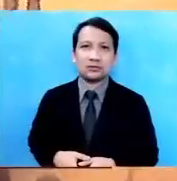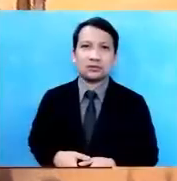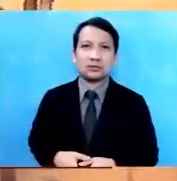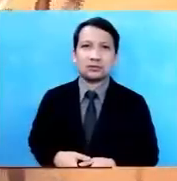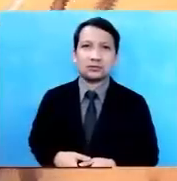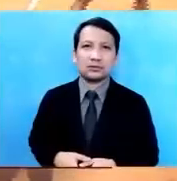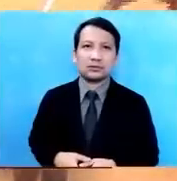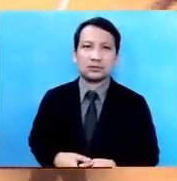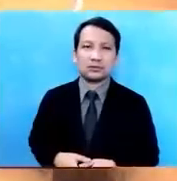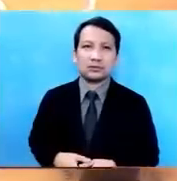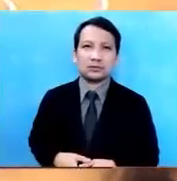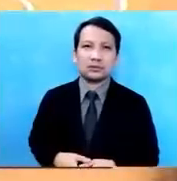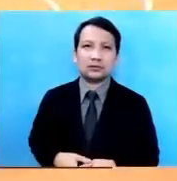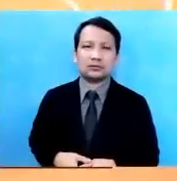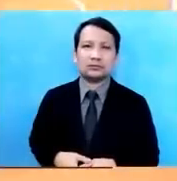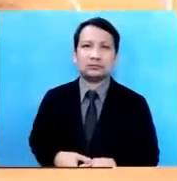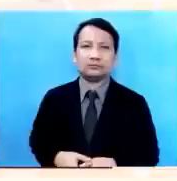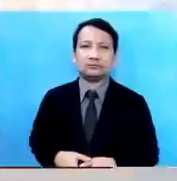Galinato puts it back.